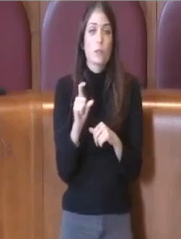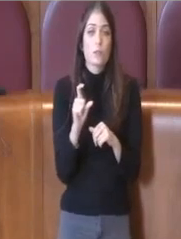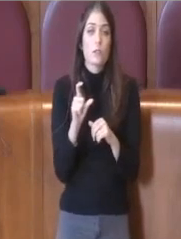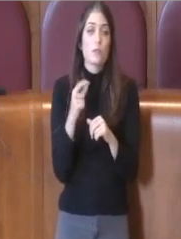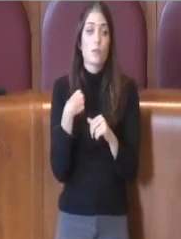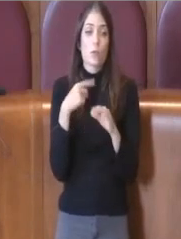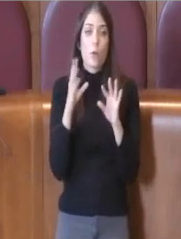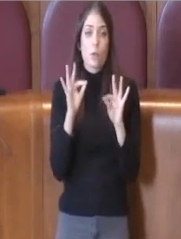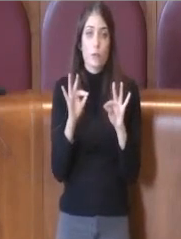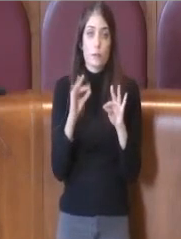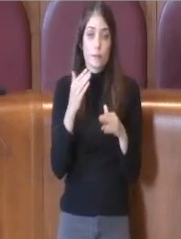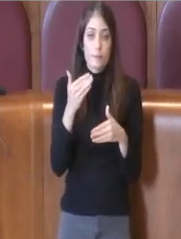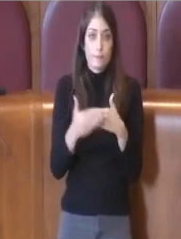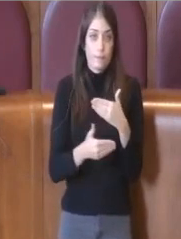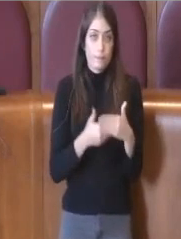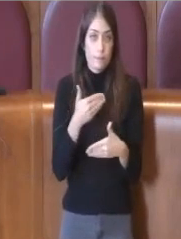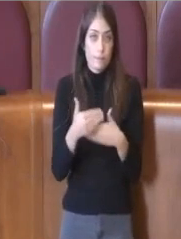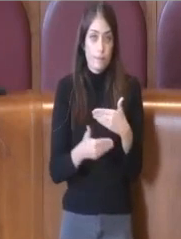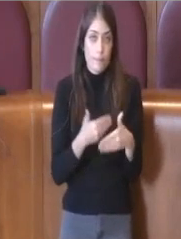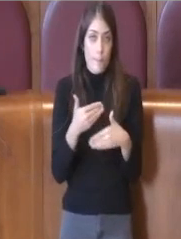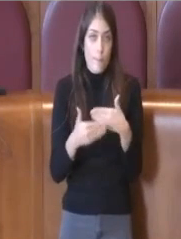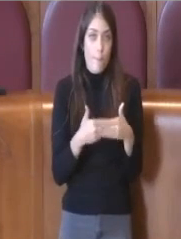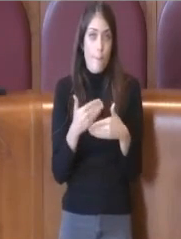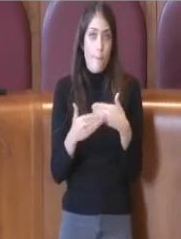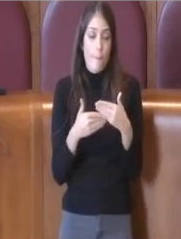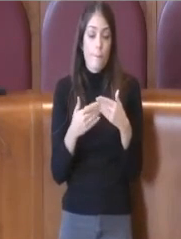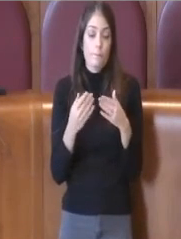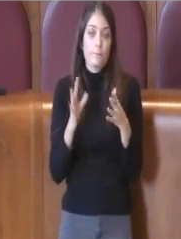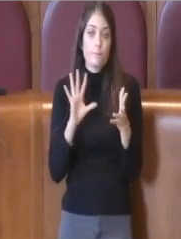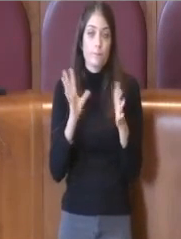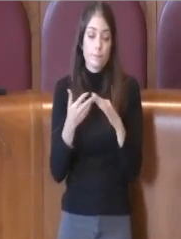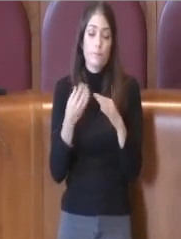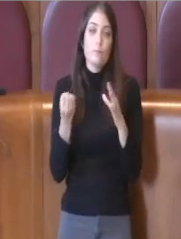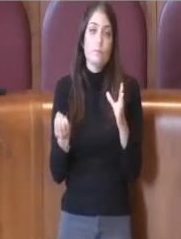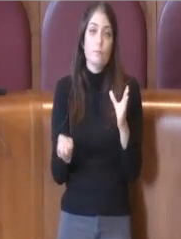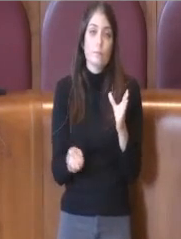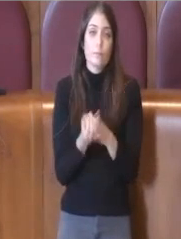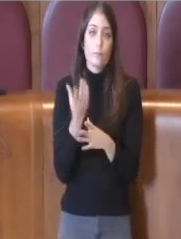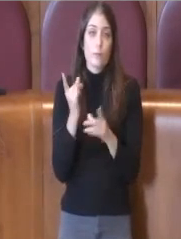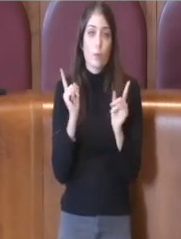così facendo si ingenererebbe insomma,